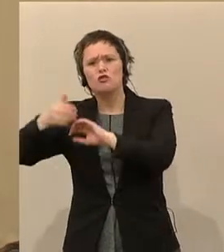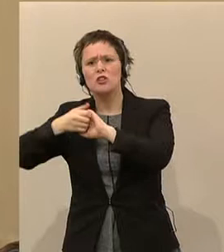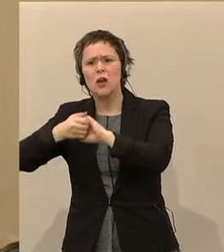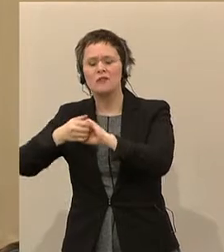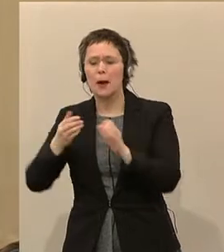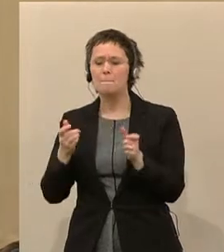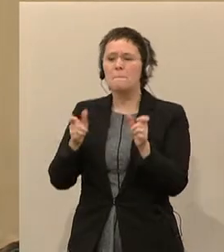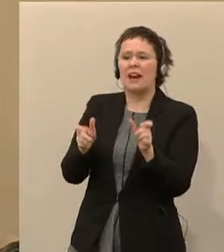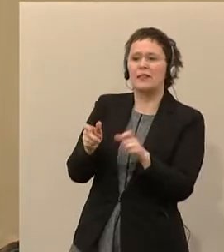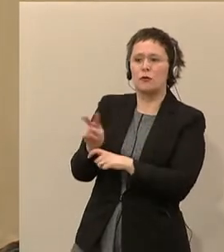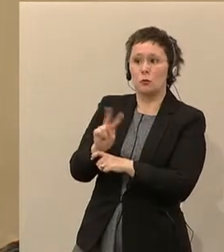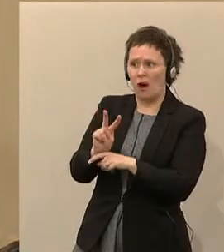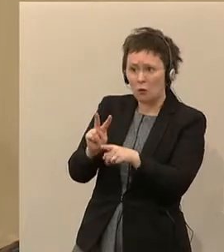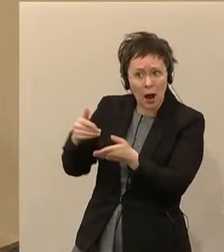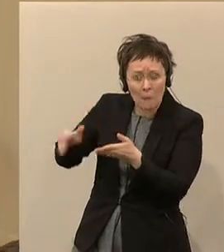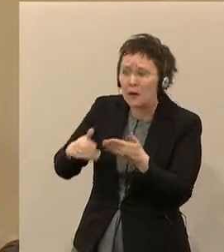abgelehnt?